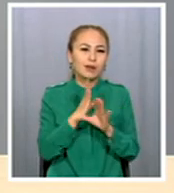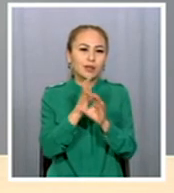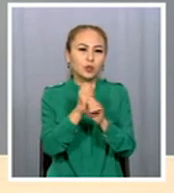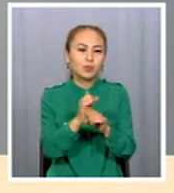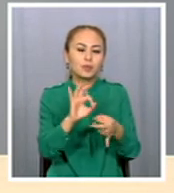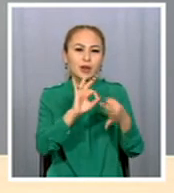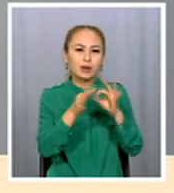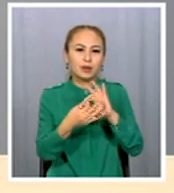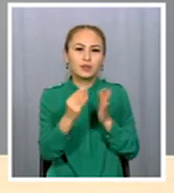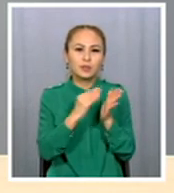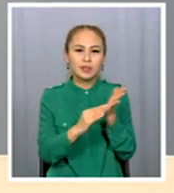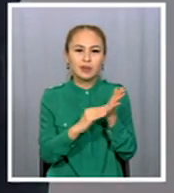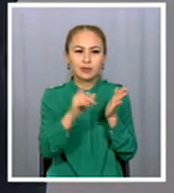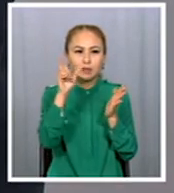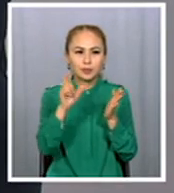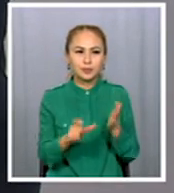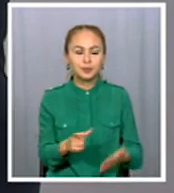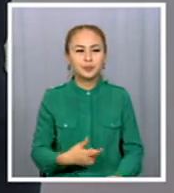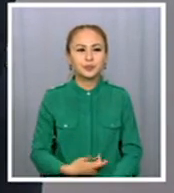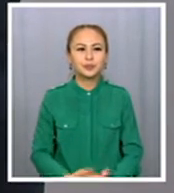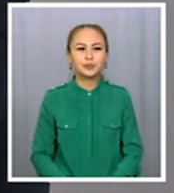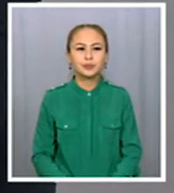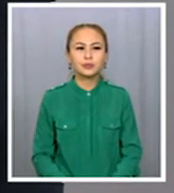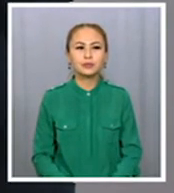биографию писателя.